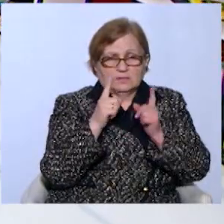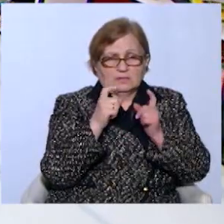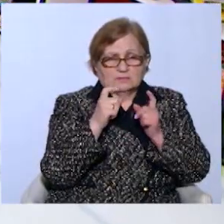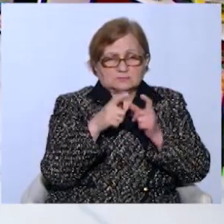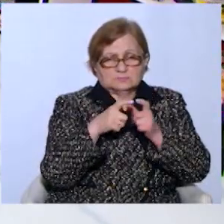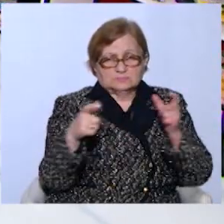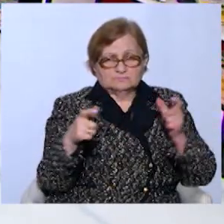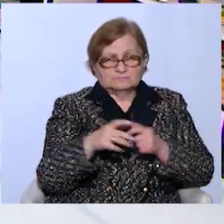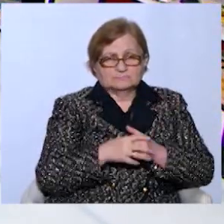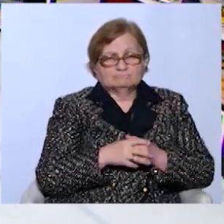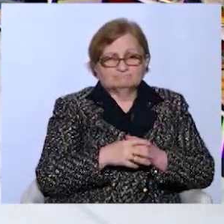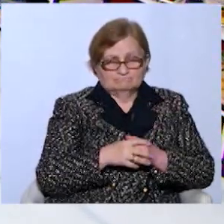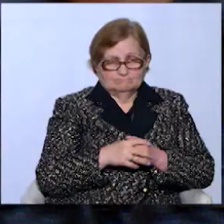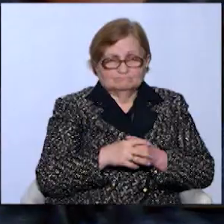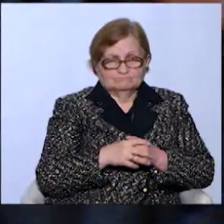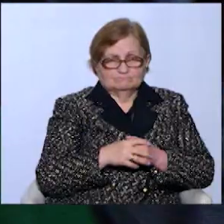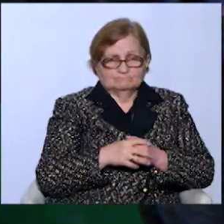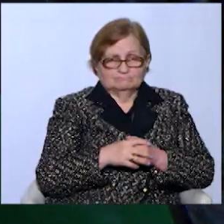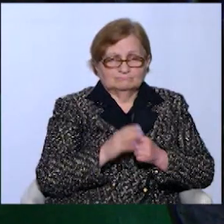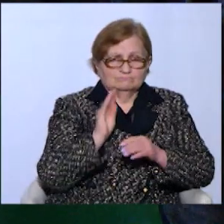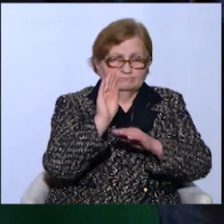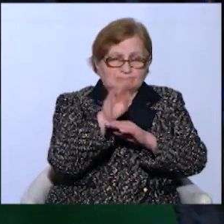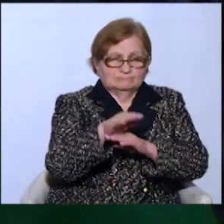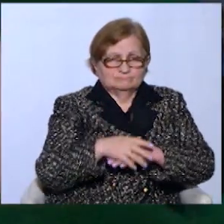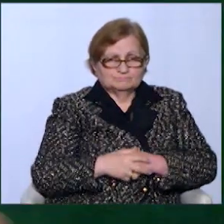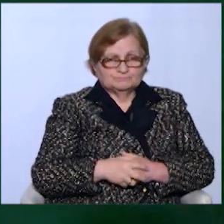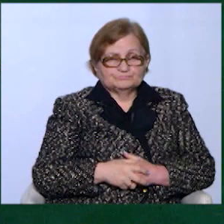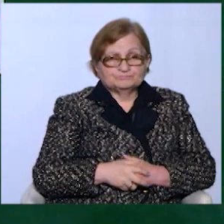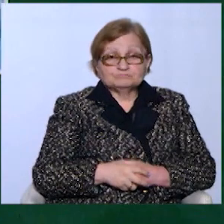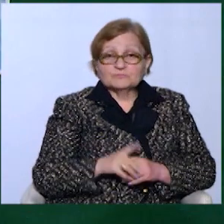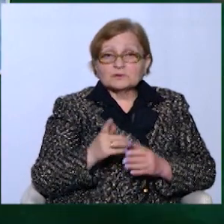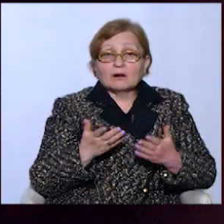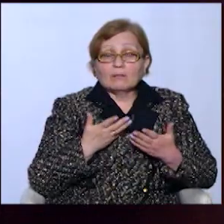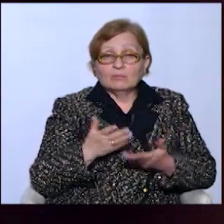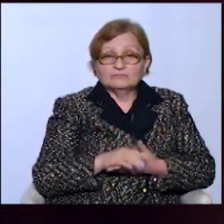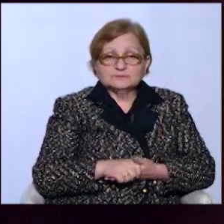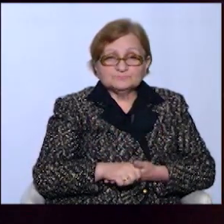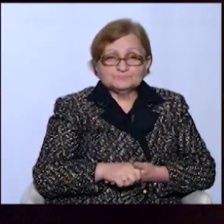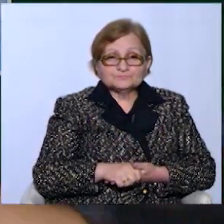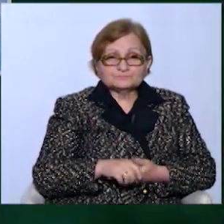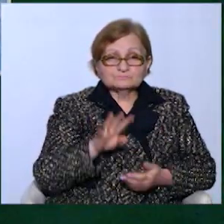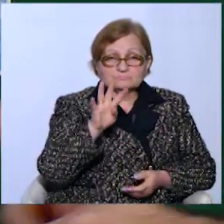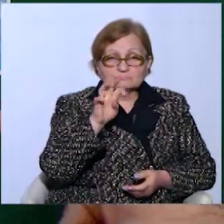და 1 ცალი 100 ლარიანი გადავიტანოთ აქეთ. ვნახოთ რა გამოგვივიდა.